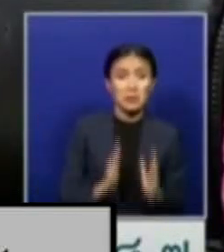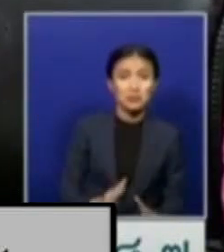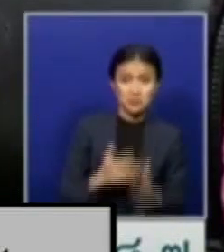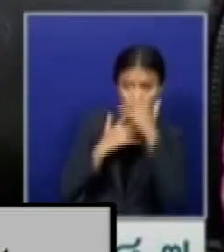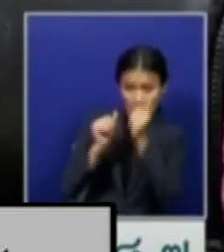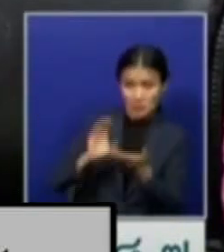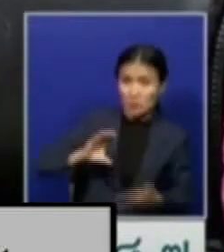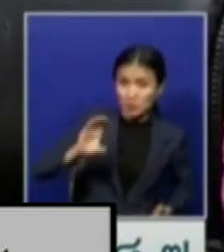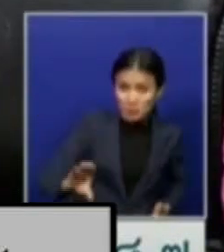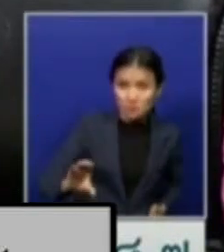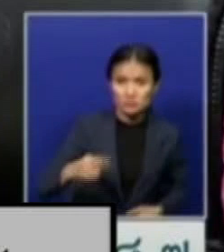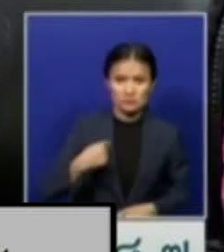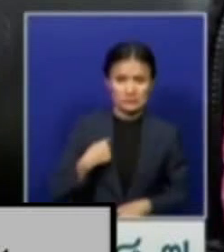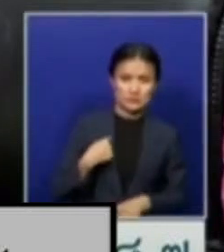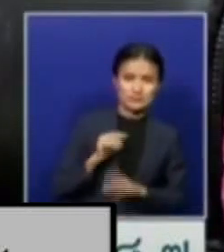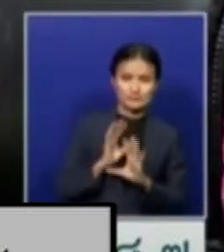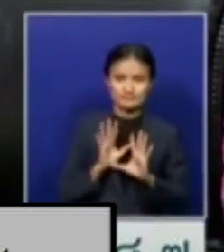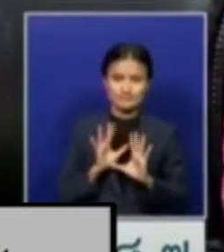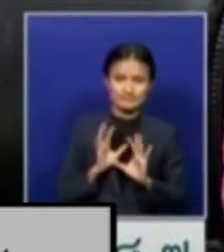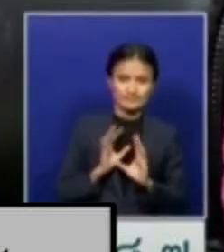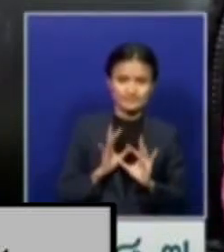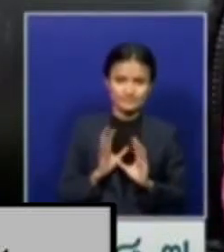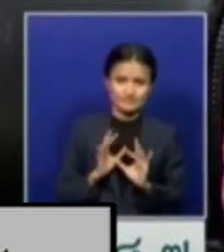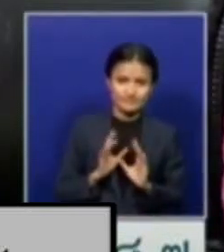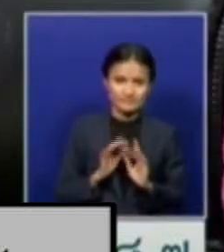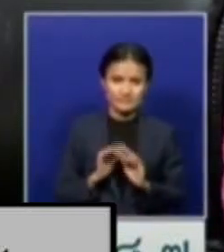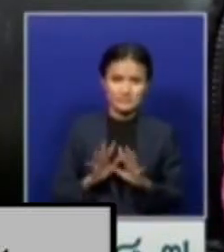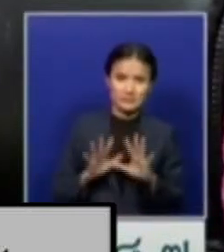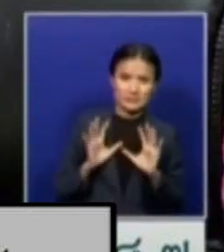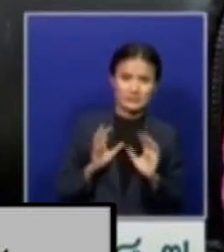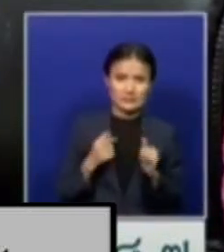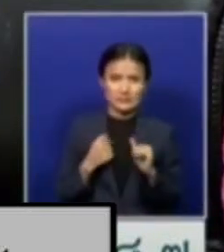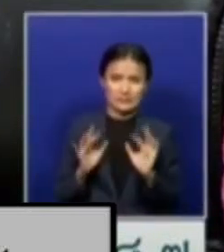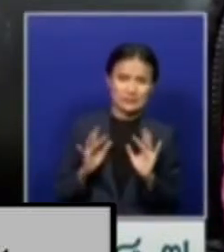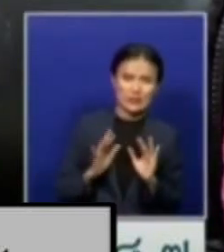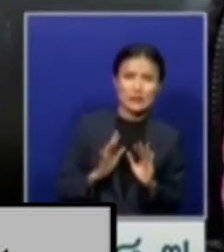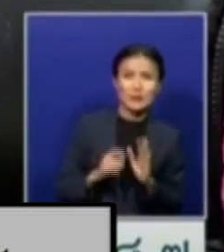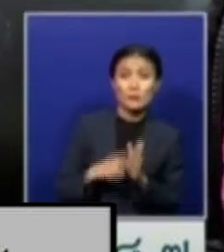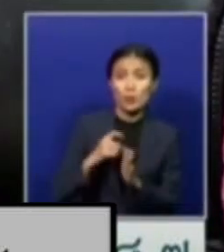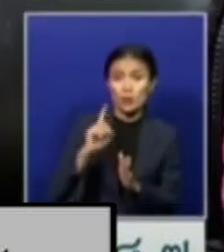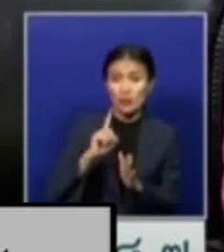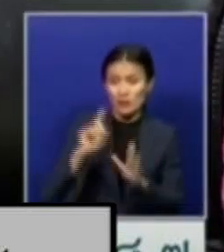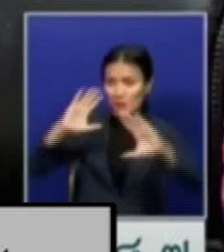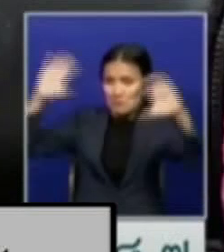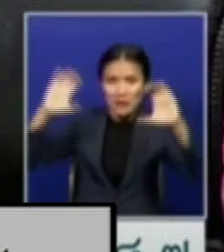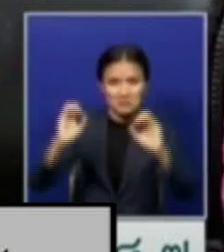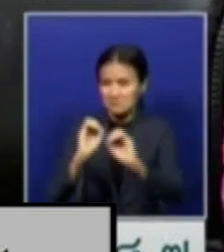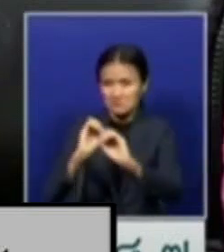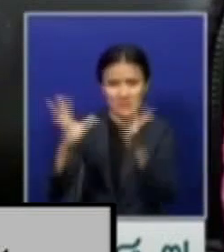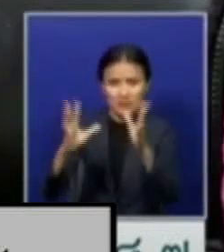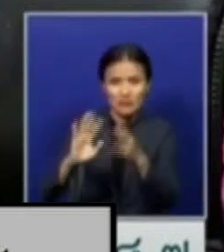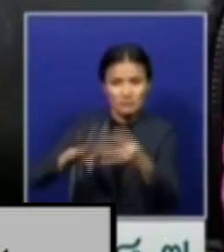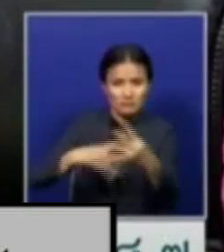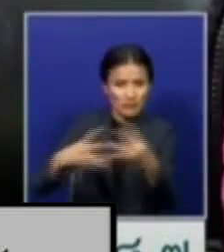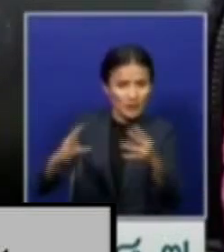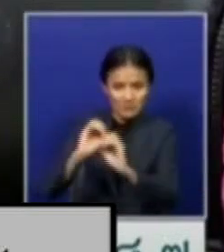ความประสงค์เนี่ยนะครับจะเข้ามาทำอะไรก็แล้วแต่ในประเทศไทยเขาไม่กล้าลงทุนเพราะฉะนั้นวันนี้ครับรัฐบาลจะมีแผนแบบ